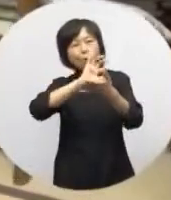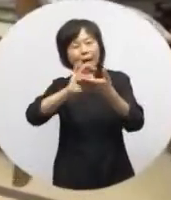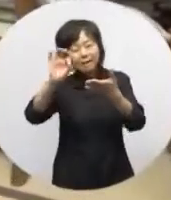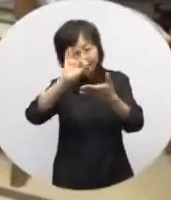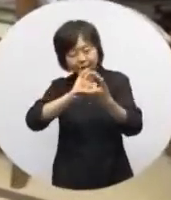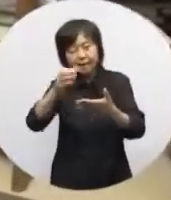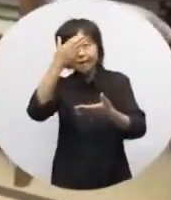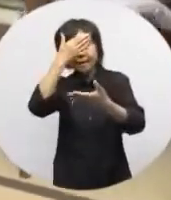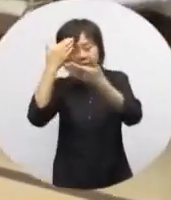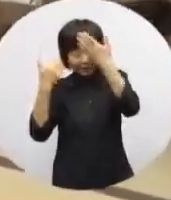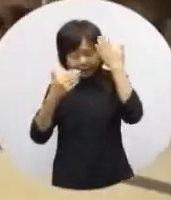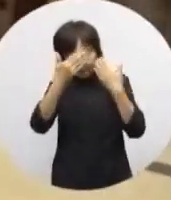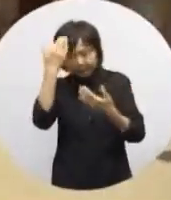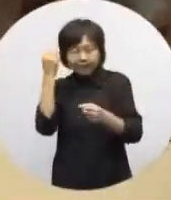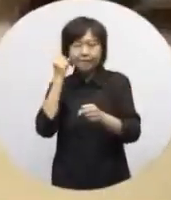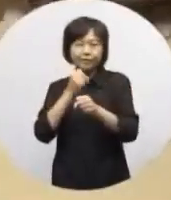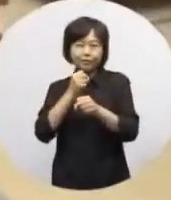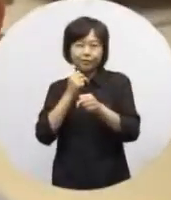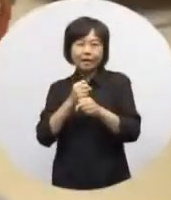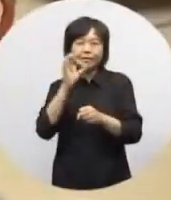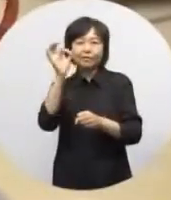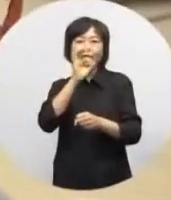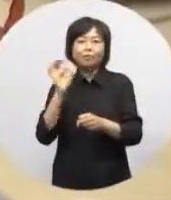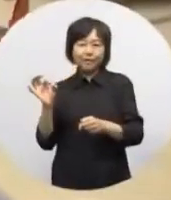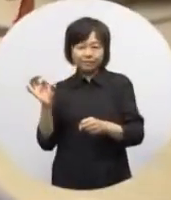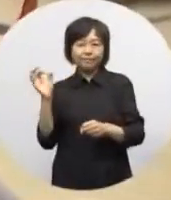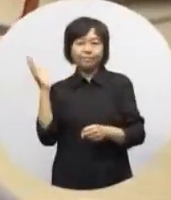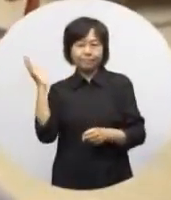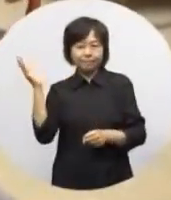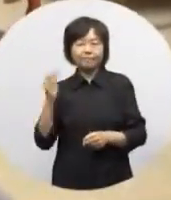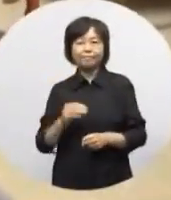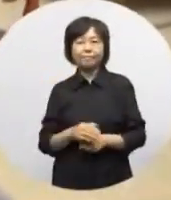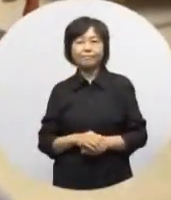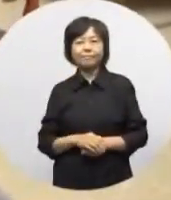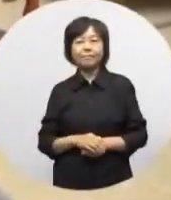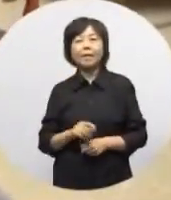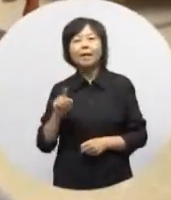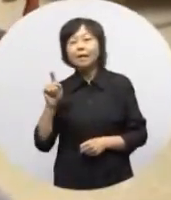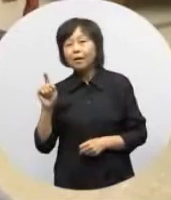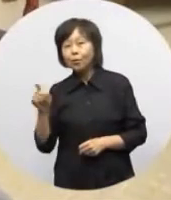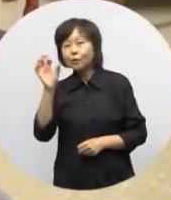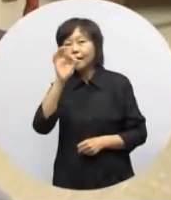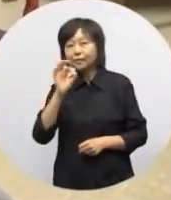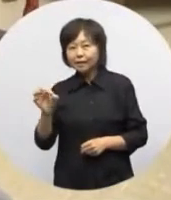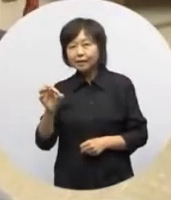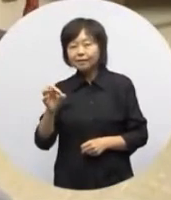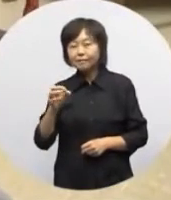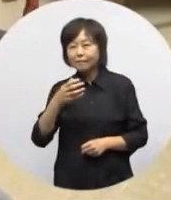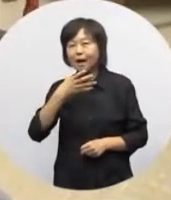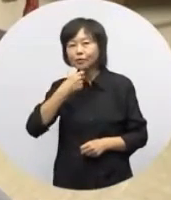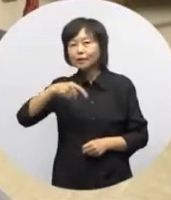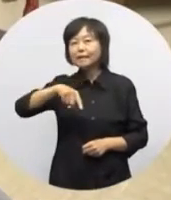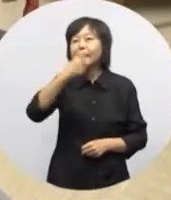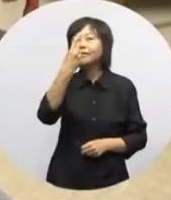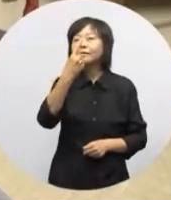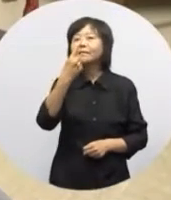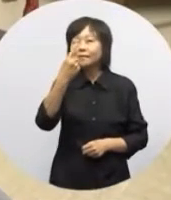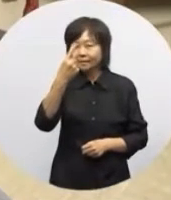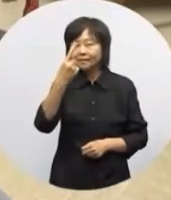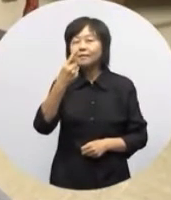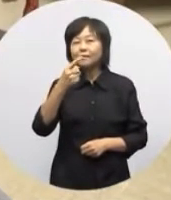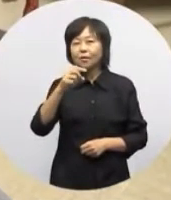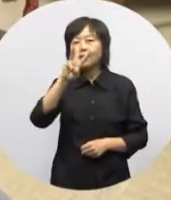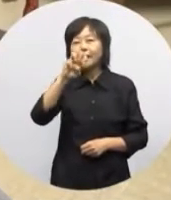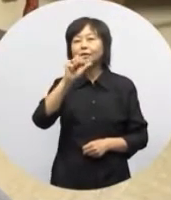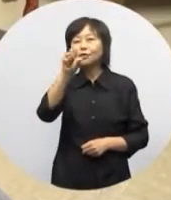け丹精を込めて創作されています。なおひょうたんは満100歳の35名に贈